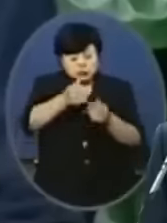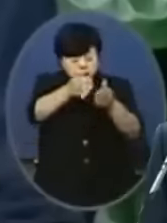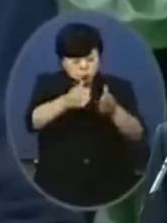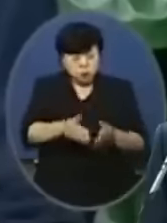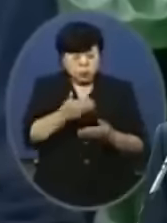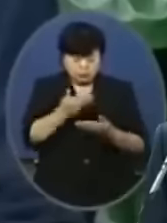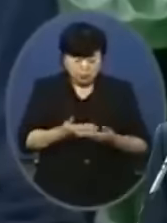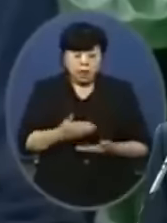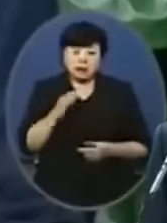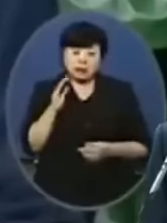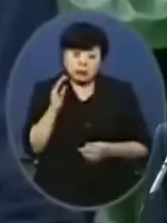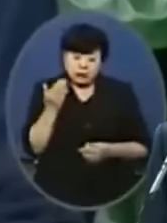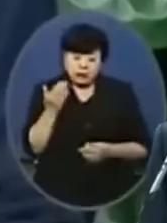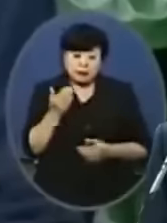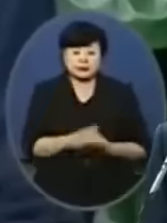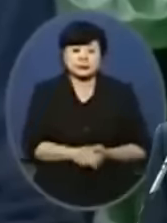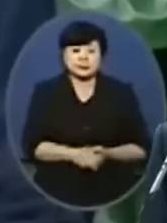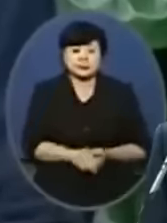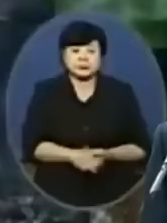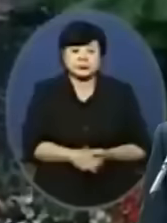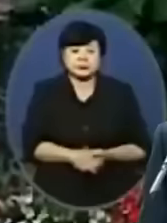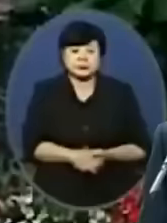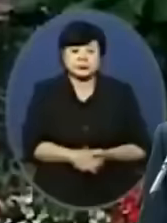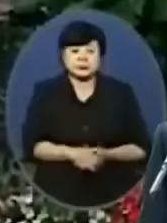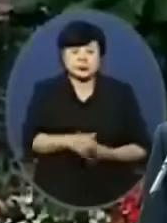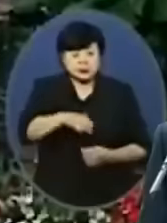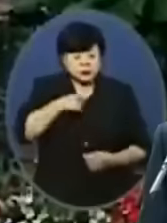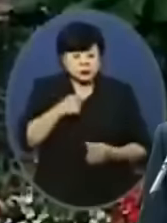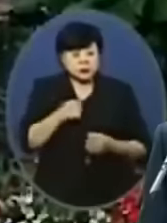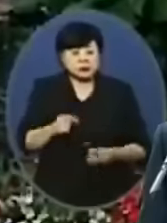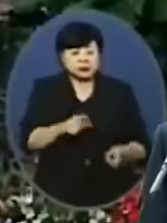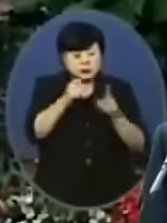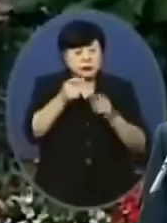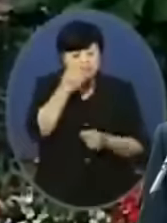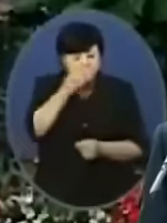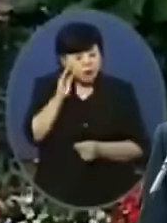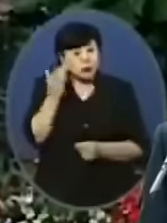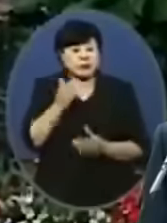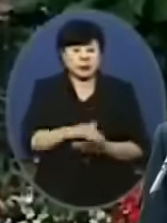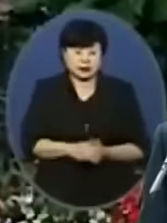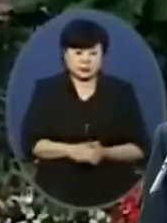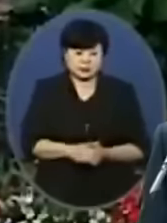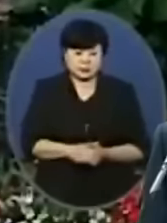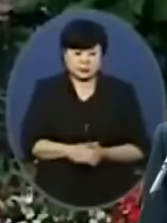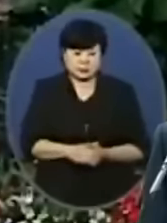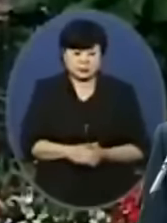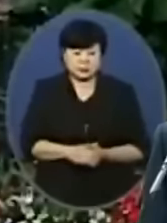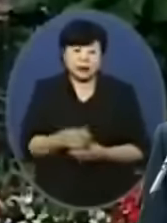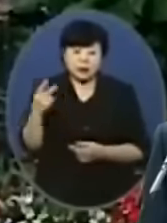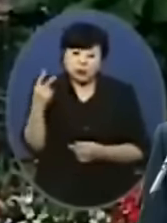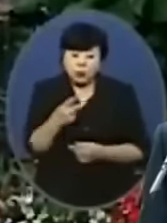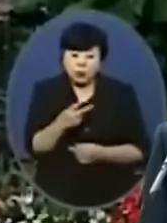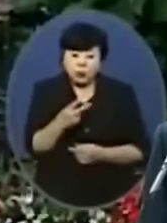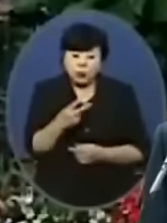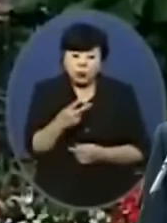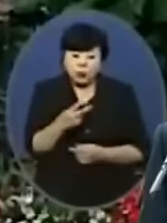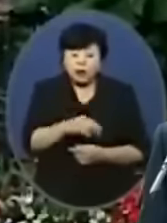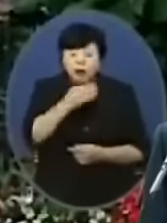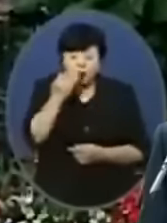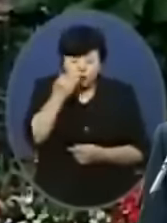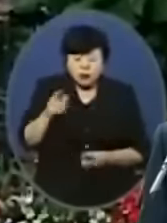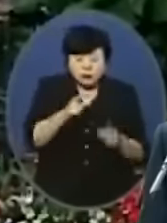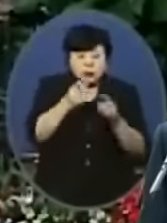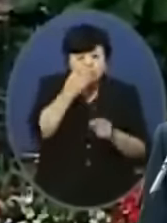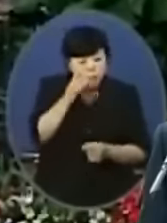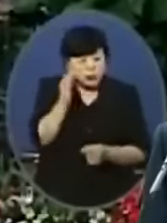통해서 우리가 얻을 수 있는 것입니다. 의로운 삶을 살 수 있게 되죠. 그리고 또 거룩한 삶을